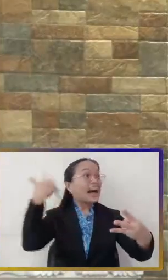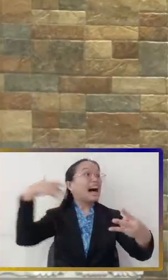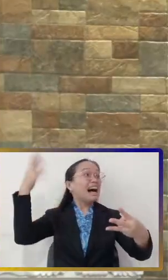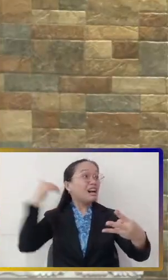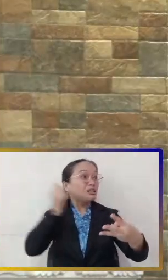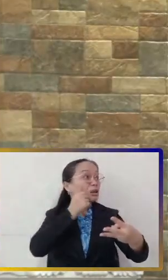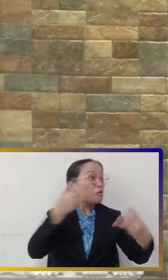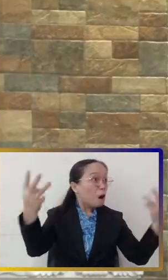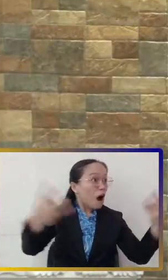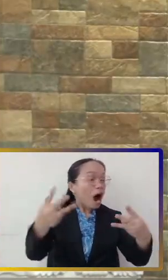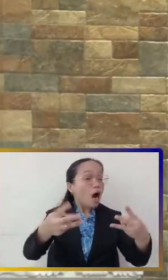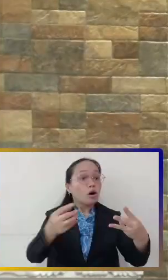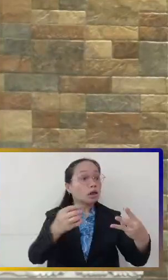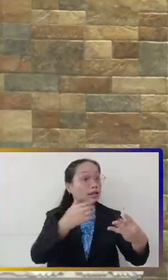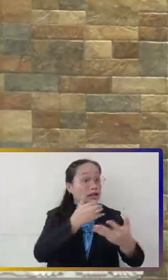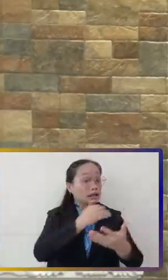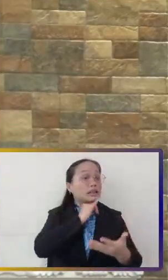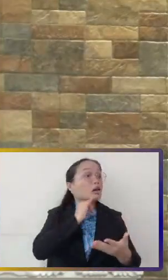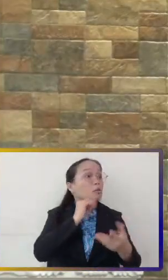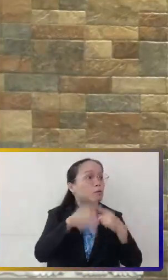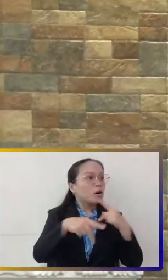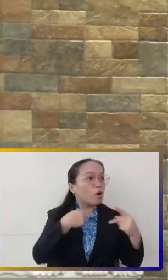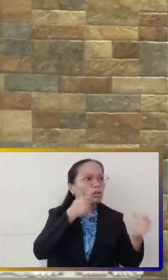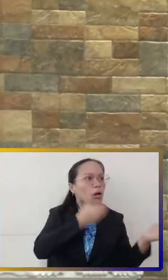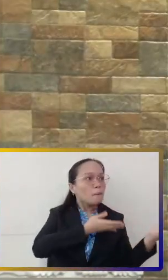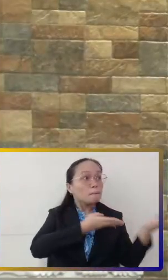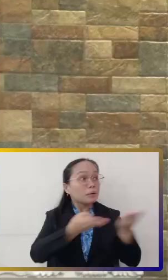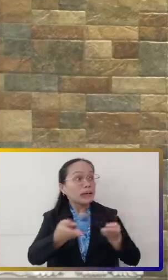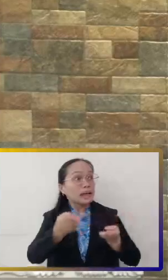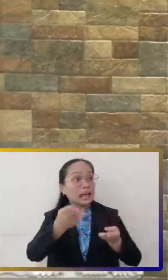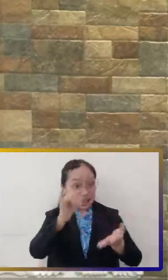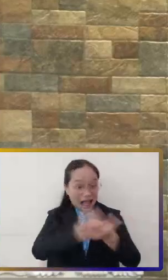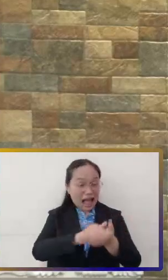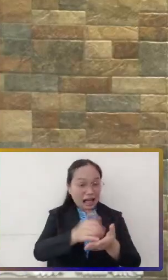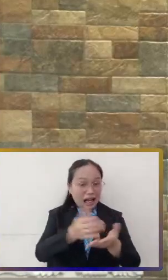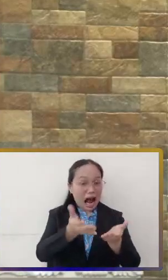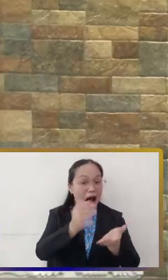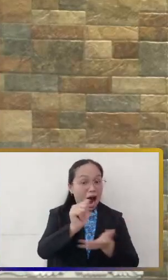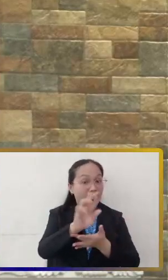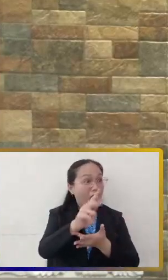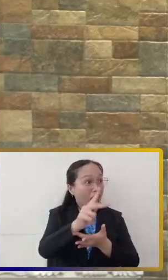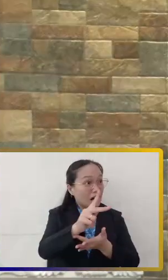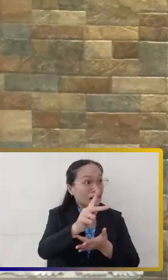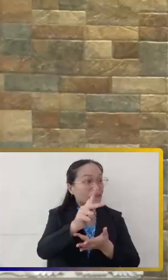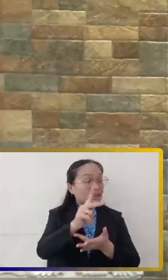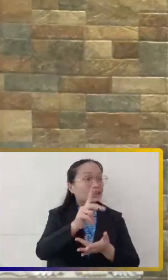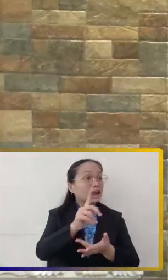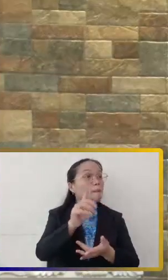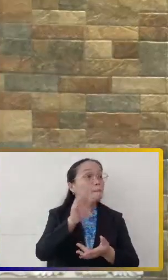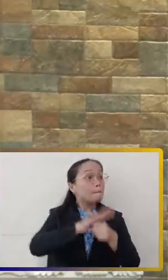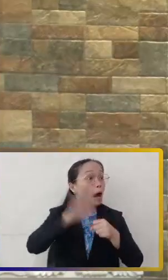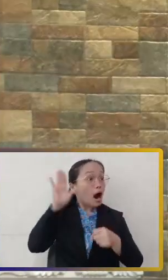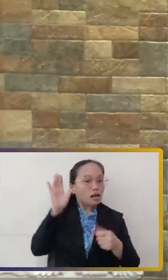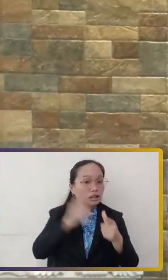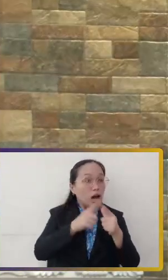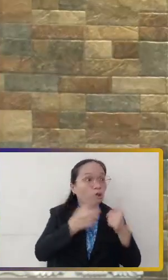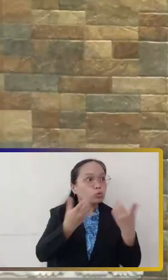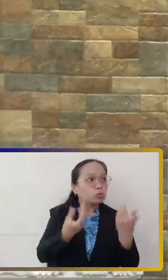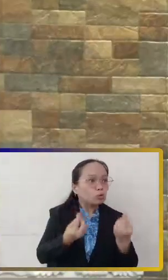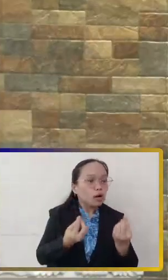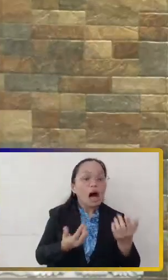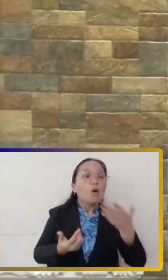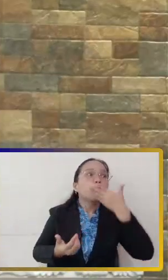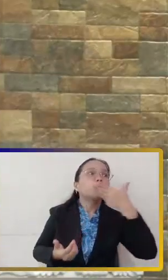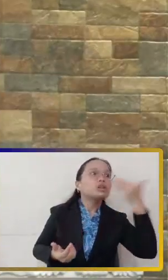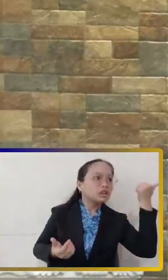na merong isang incident sa Bible, mga kapatid, na noong tatawid sila ng Jordan River, ang pinauna